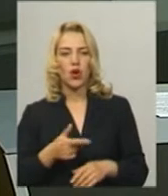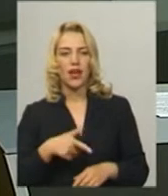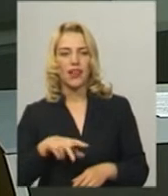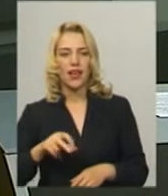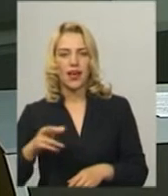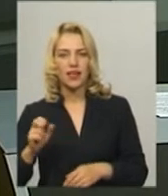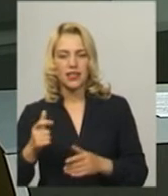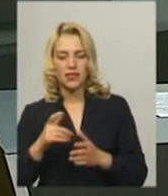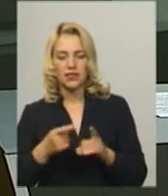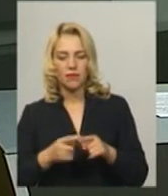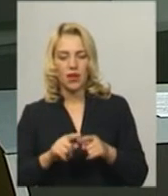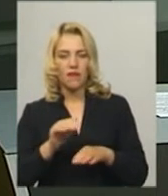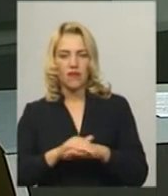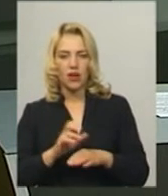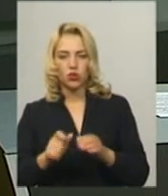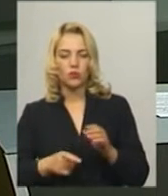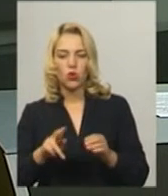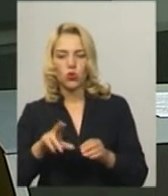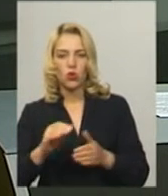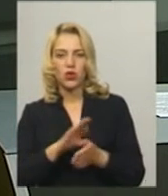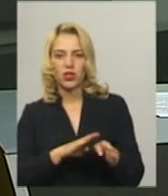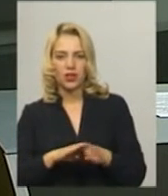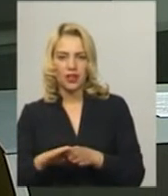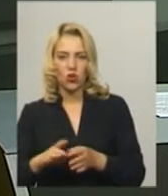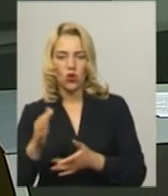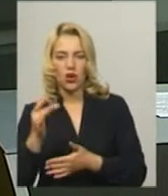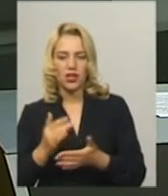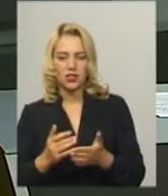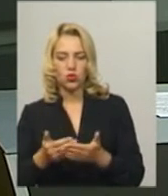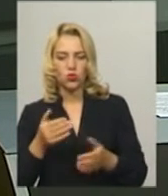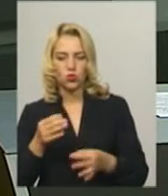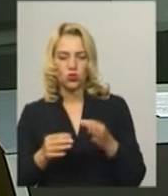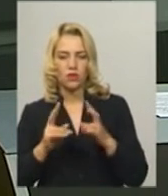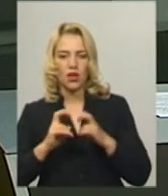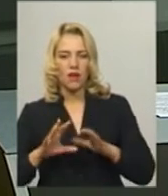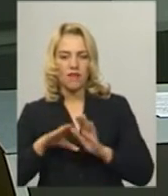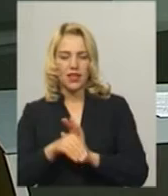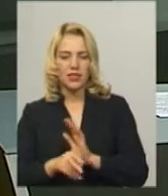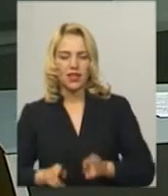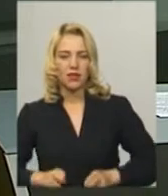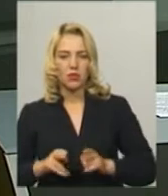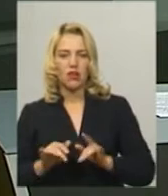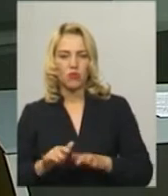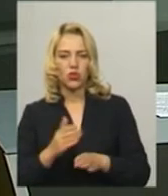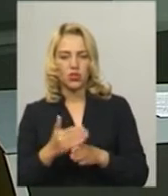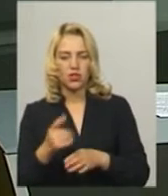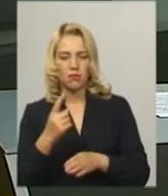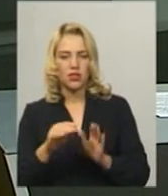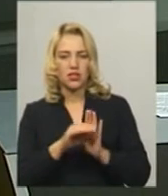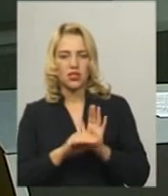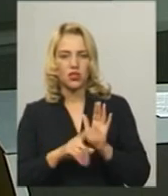Глеги, за даним фактом, до єдиного реєстру досудових розслідувань внесено кримінальне провадження за частиною 1 статті